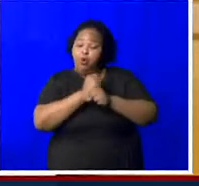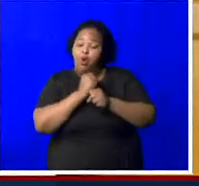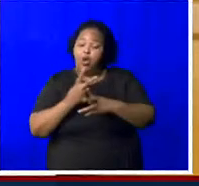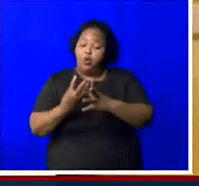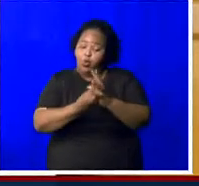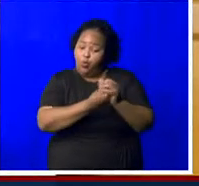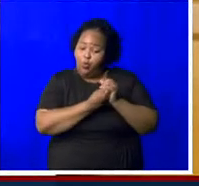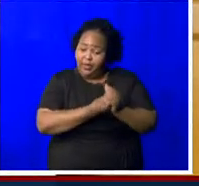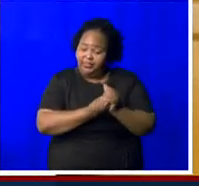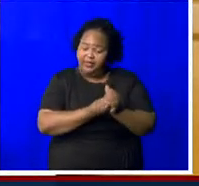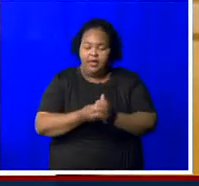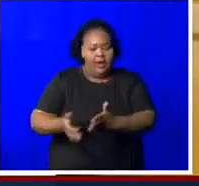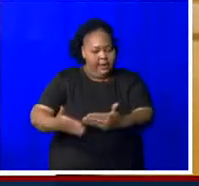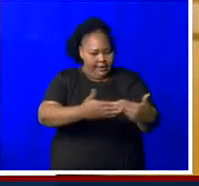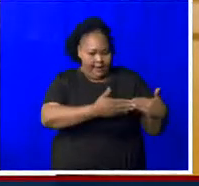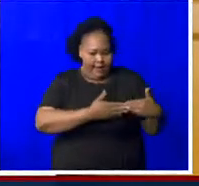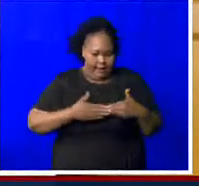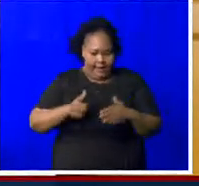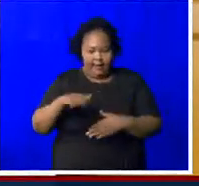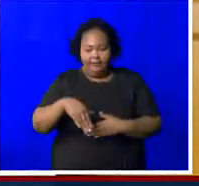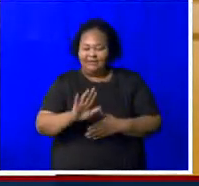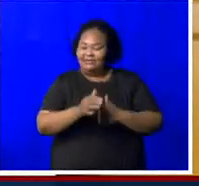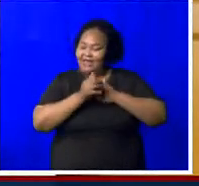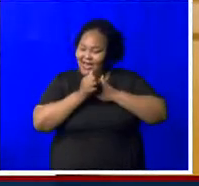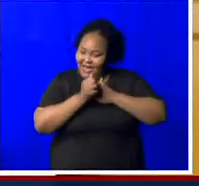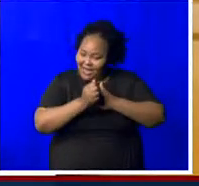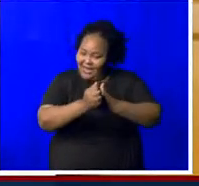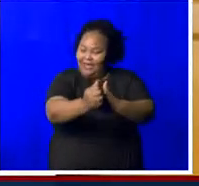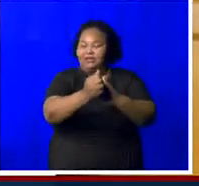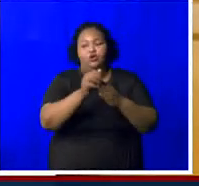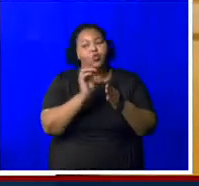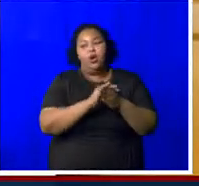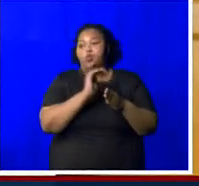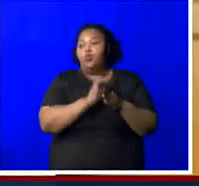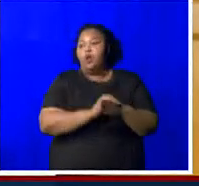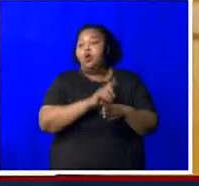Your leadership will be very important.